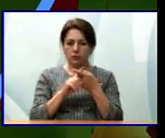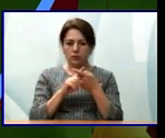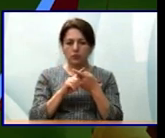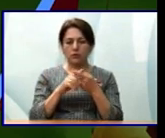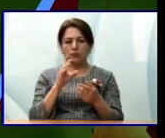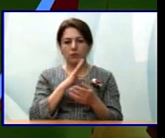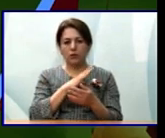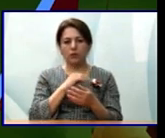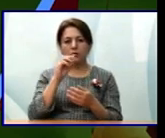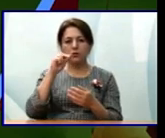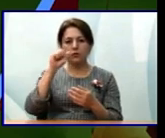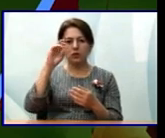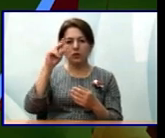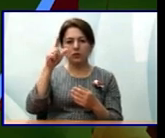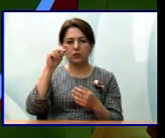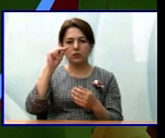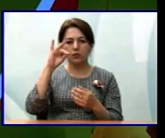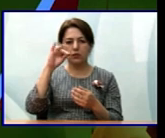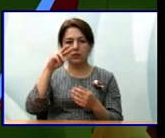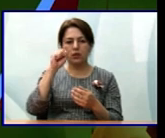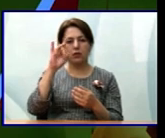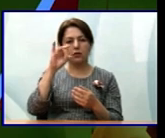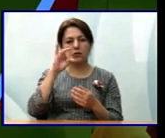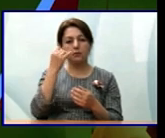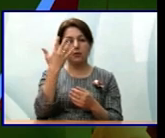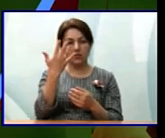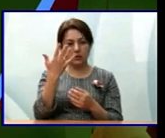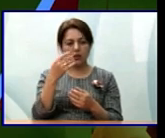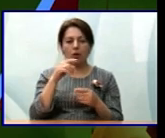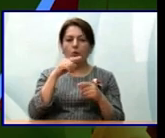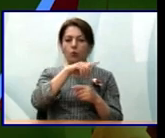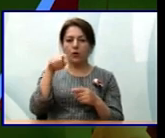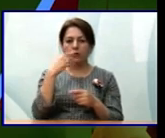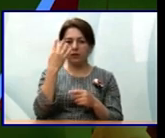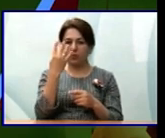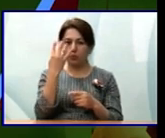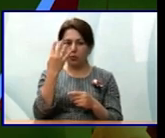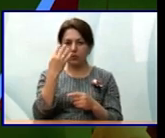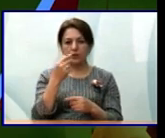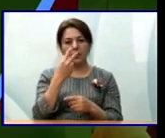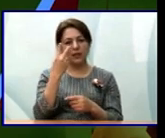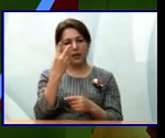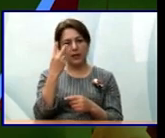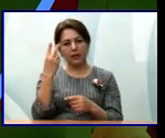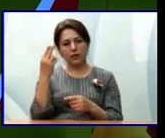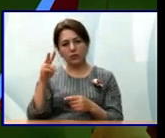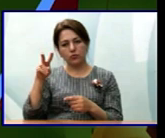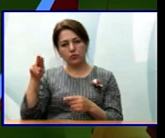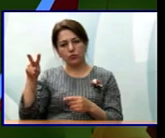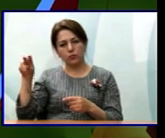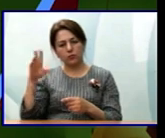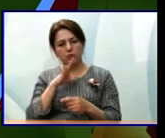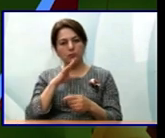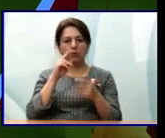bo'lgan. Changchilari ham 5 ta, lekin ulardan 4 tasi 2 tadan juft bo'lib